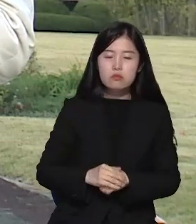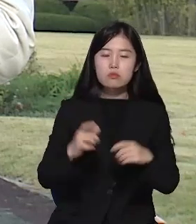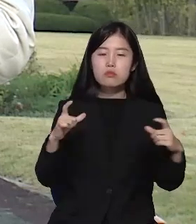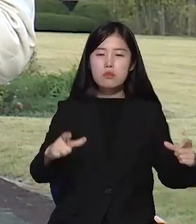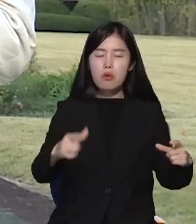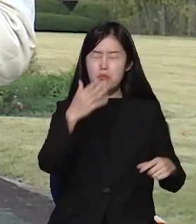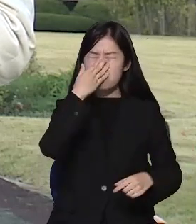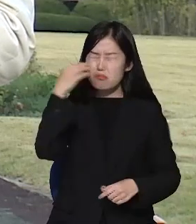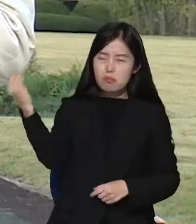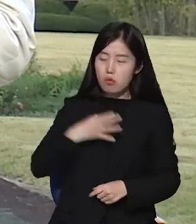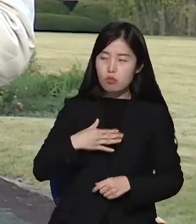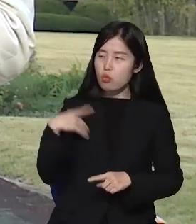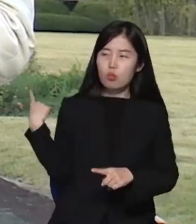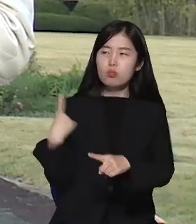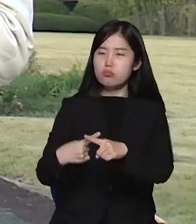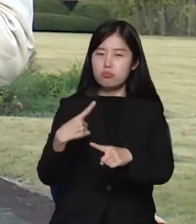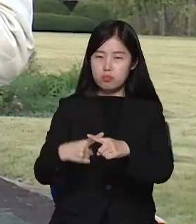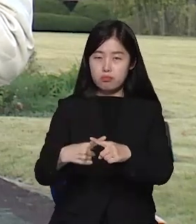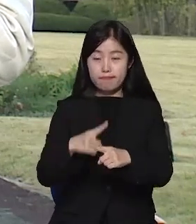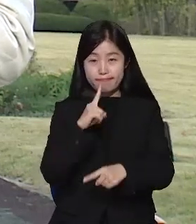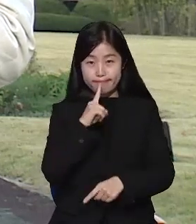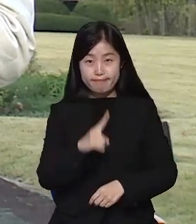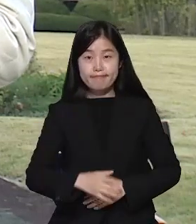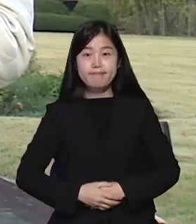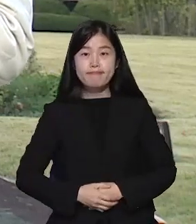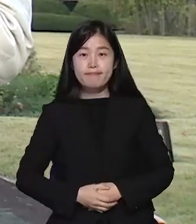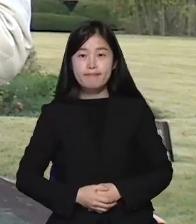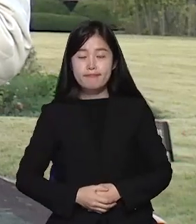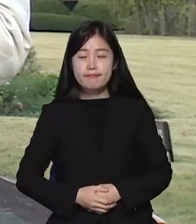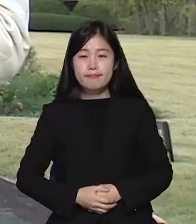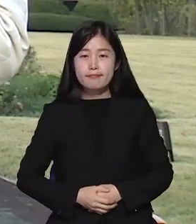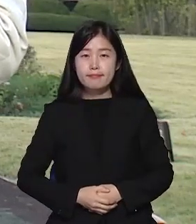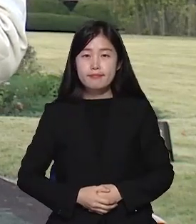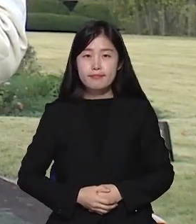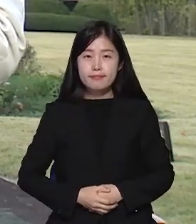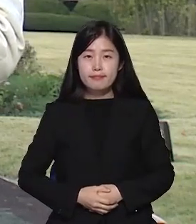외면하는 서울공화국 구상과 다를 바 없다는 반응입니다. KBC 구영슬입니다.